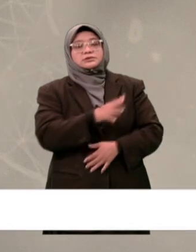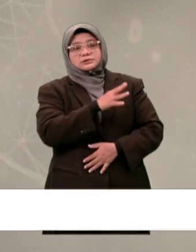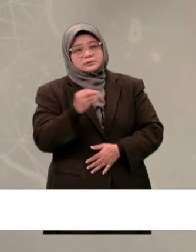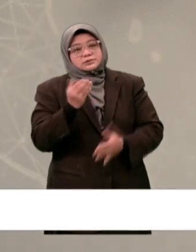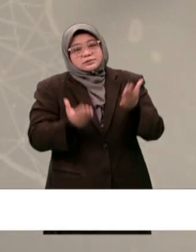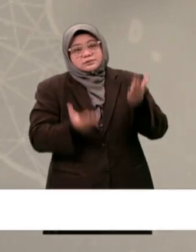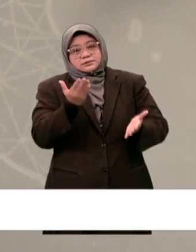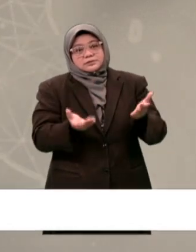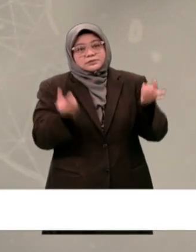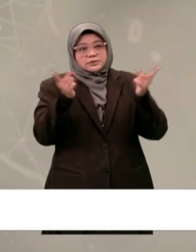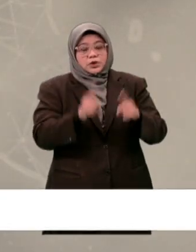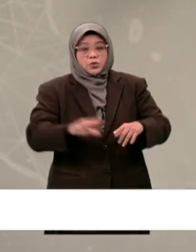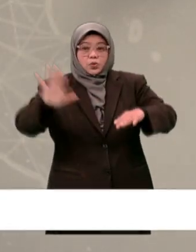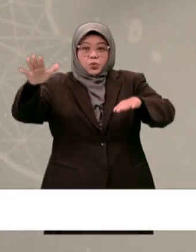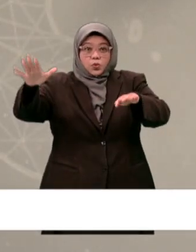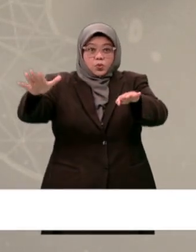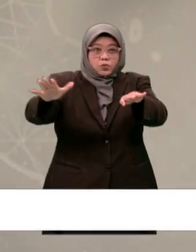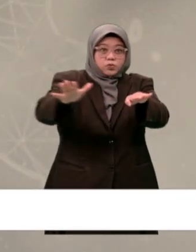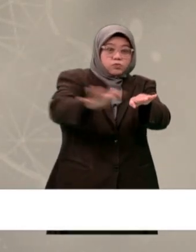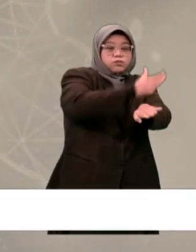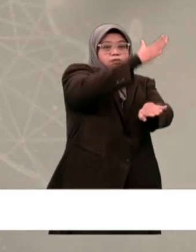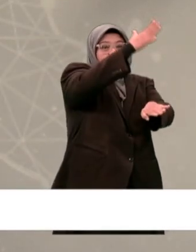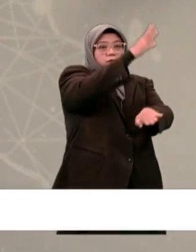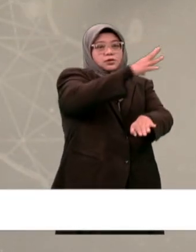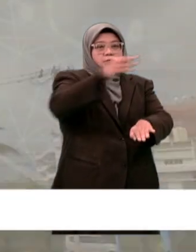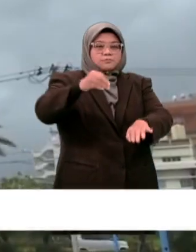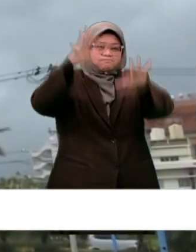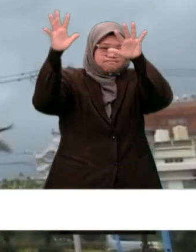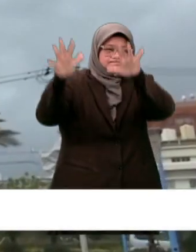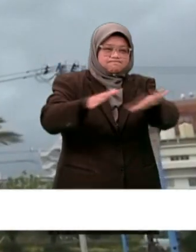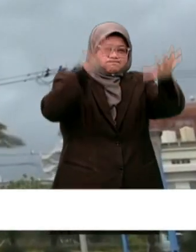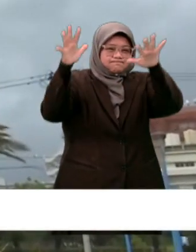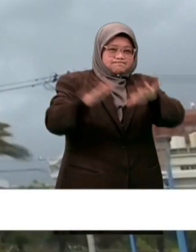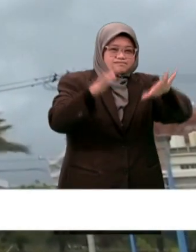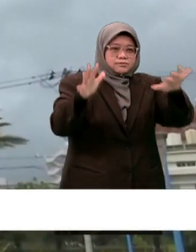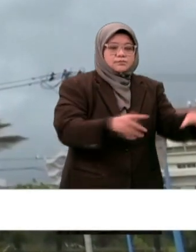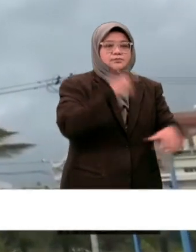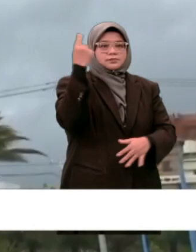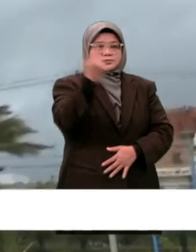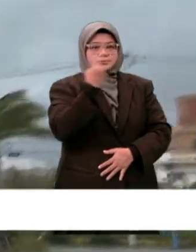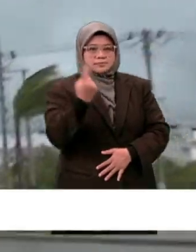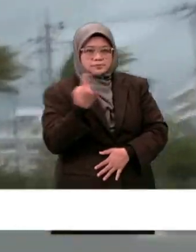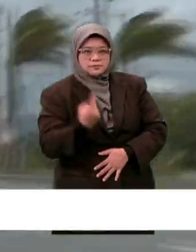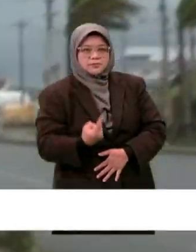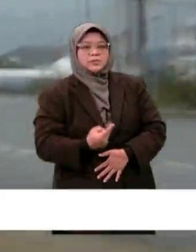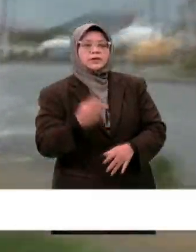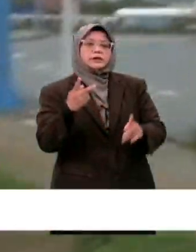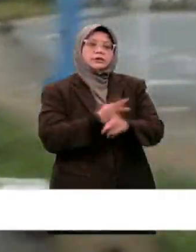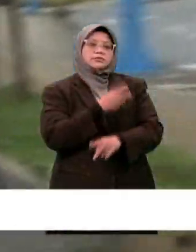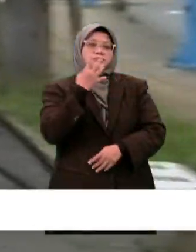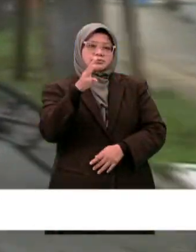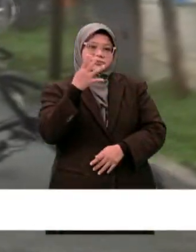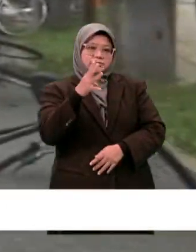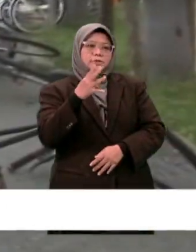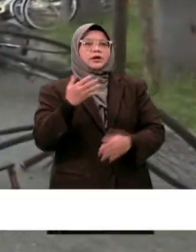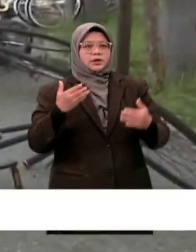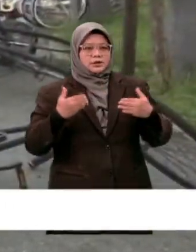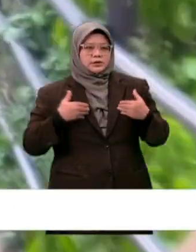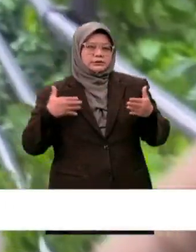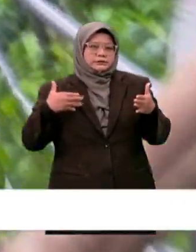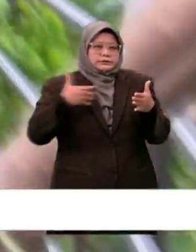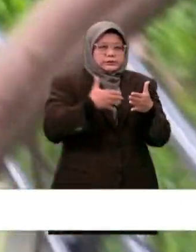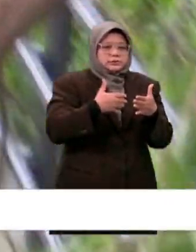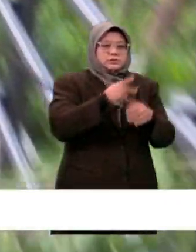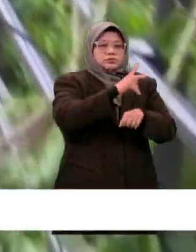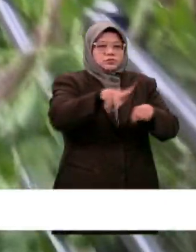kemungkinan berlakunya ombak tinggi dan hujan lebat di wilayah itu Taufan nan madol yang ke-14 musim ini berarti berhampiran